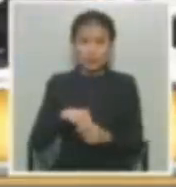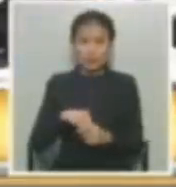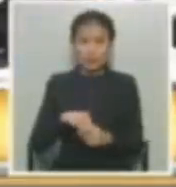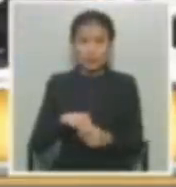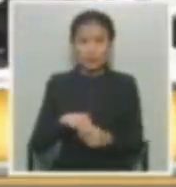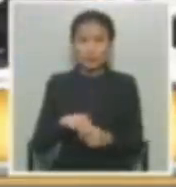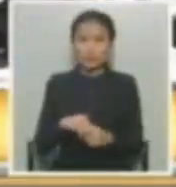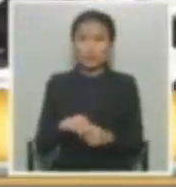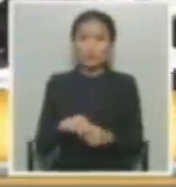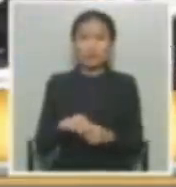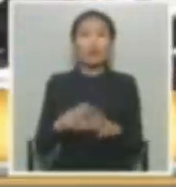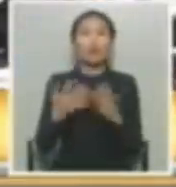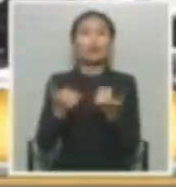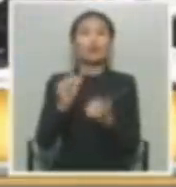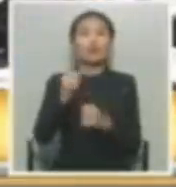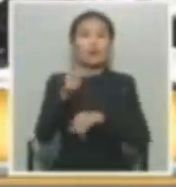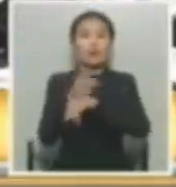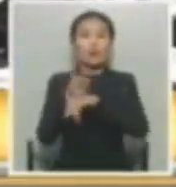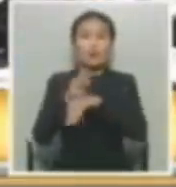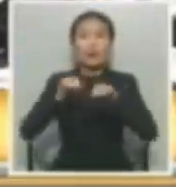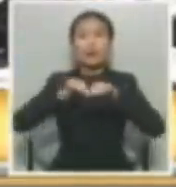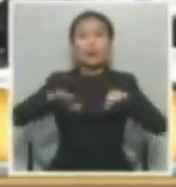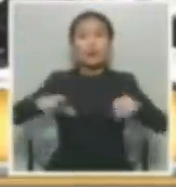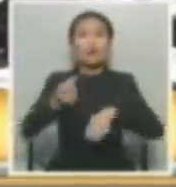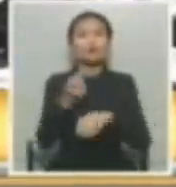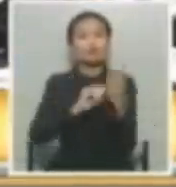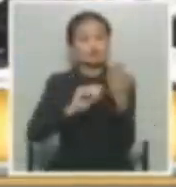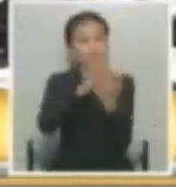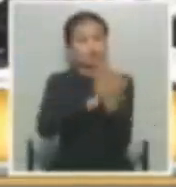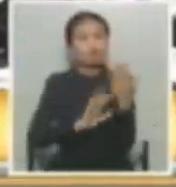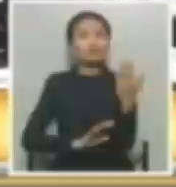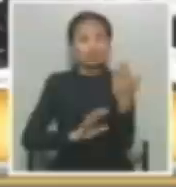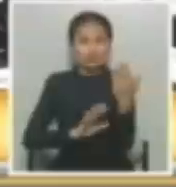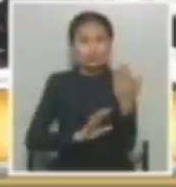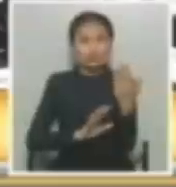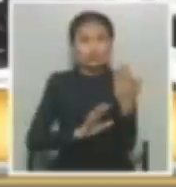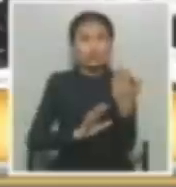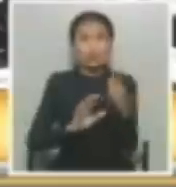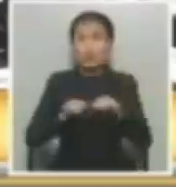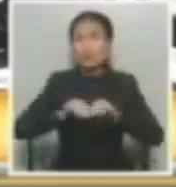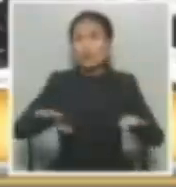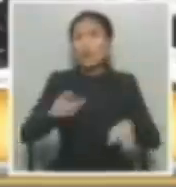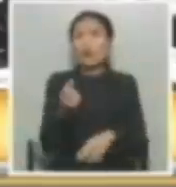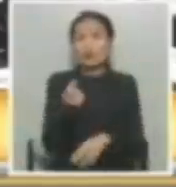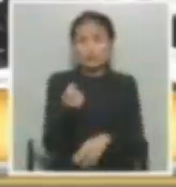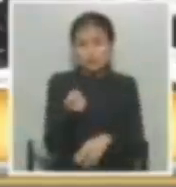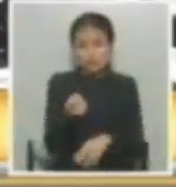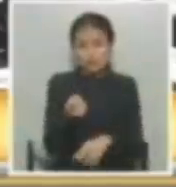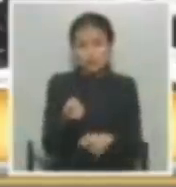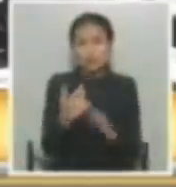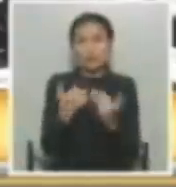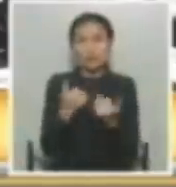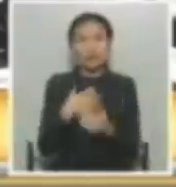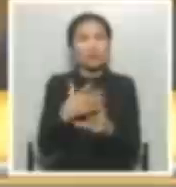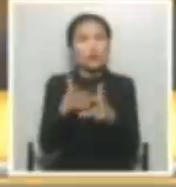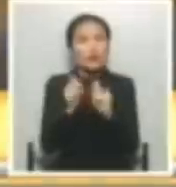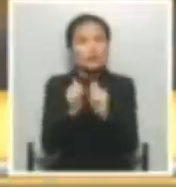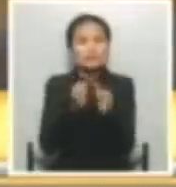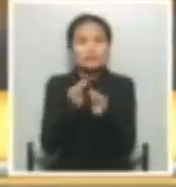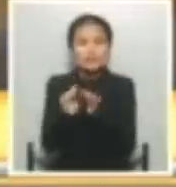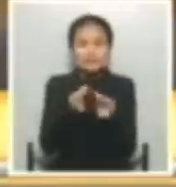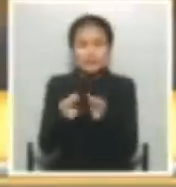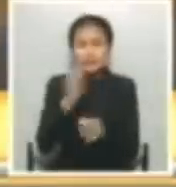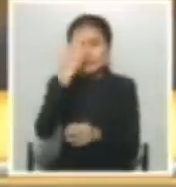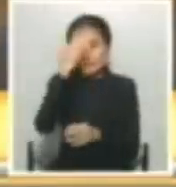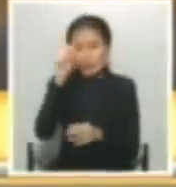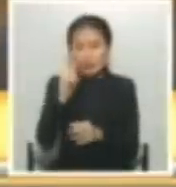ประธานวันนี้ถ่ายทอดสดไปทั่วประเทศนะผมต้องขออนุญาตได้ชี้แจงครับท่านประธานครับไม่งั้นเนี่ยมันเสียหายไปหมดนะครับท่าน